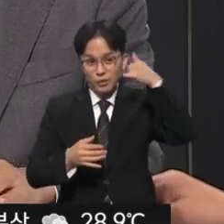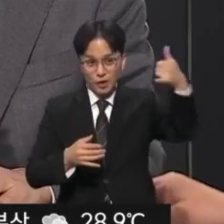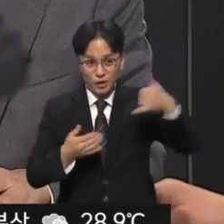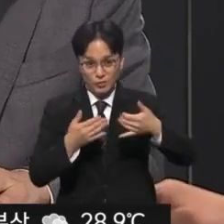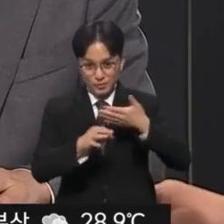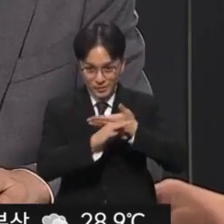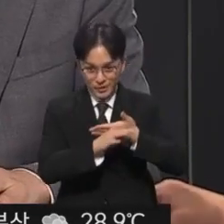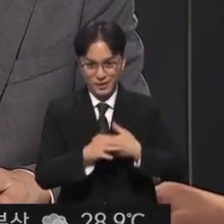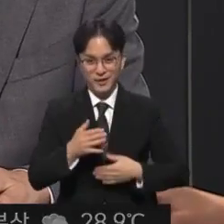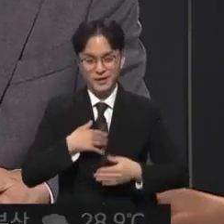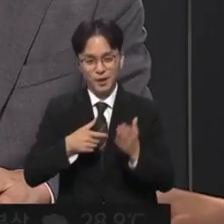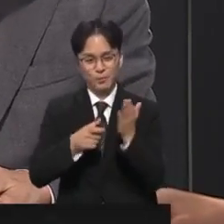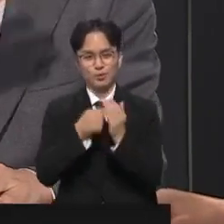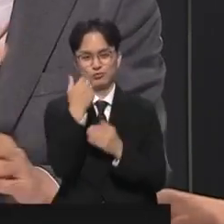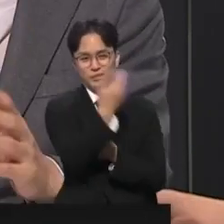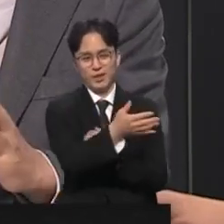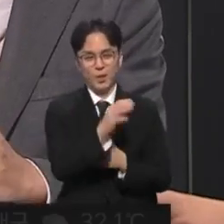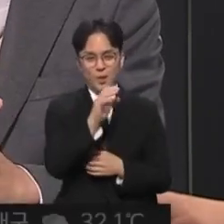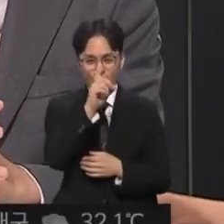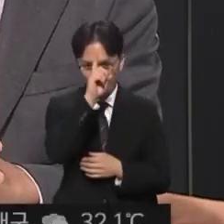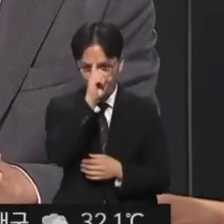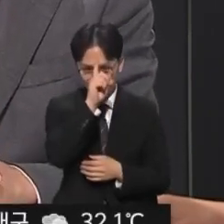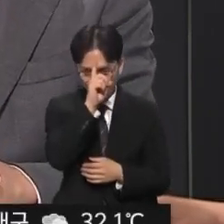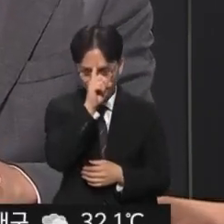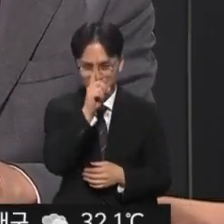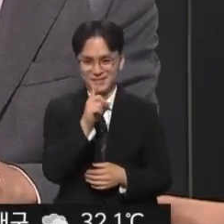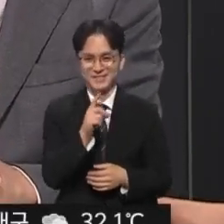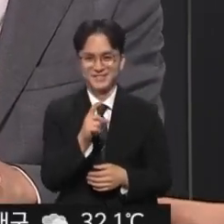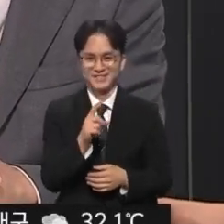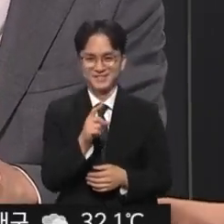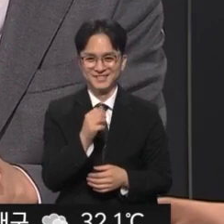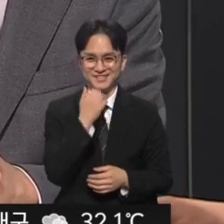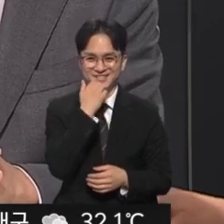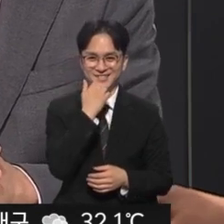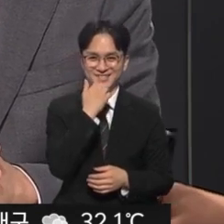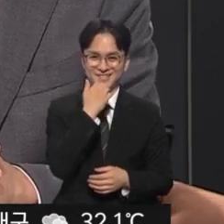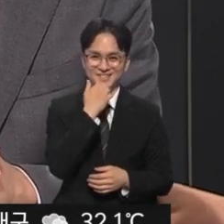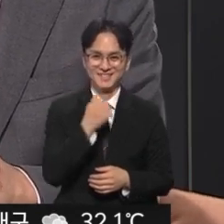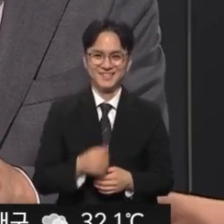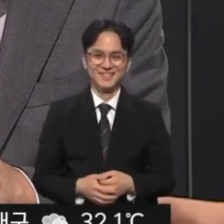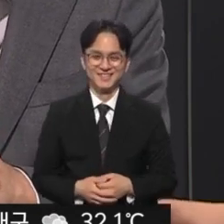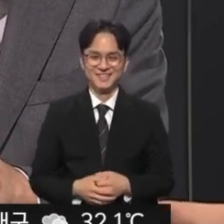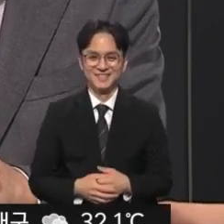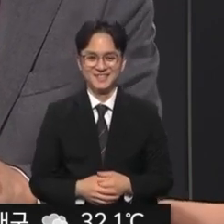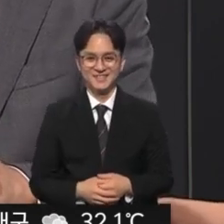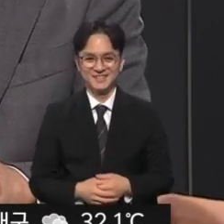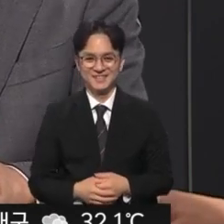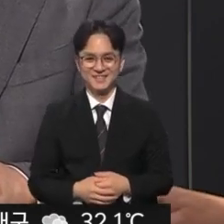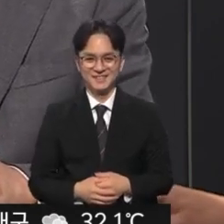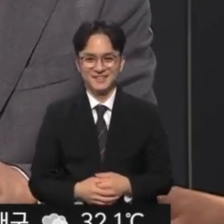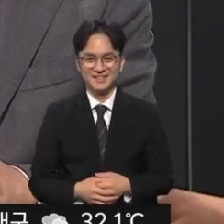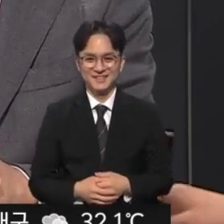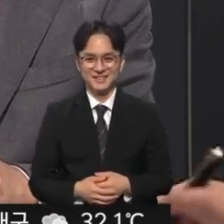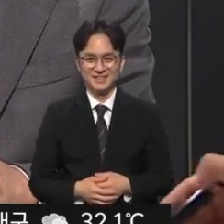싶습니다. 연락처는 010 예, 강동갑에 가셔서 물어보시면 됩니다.